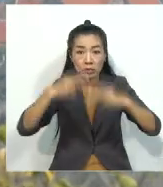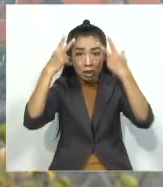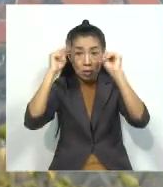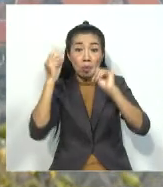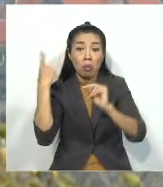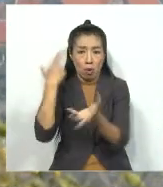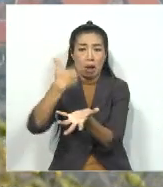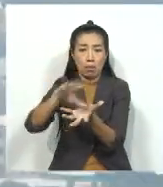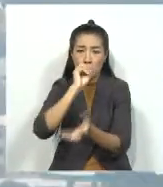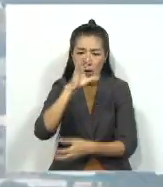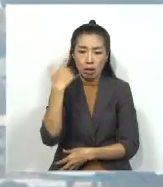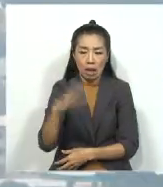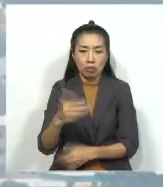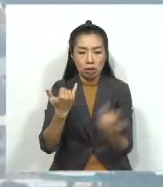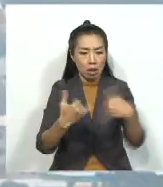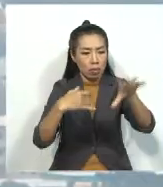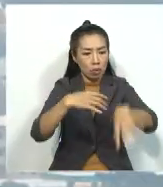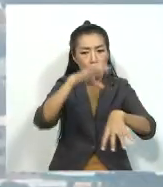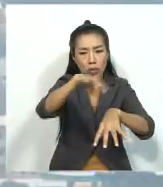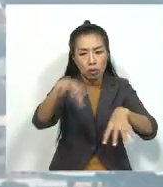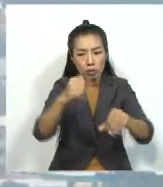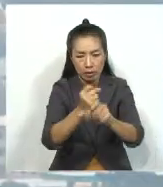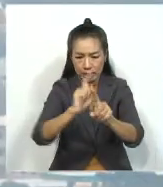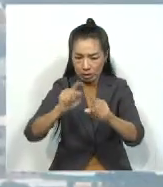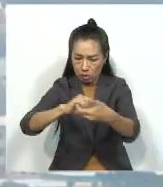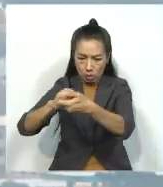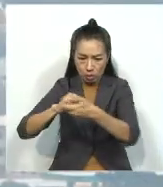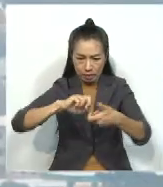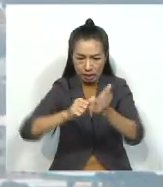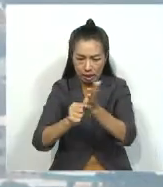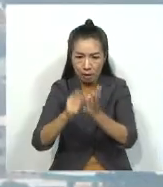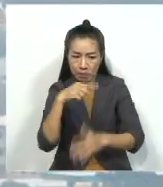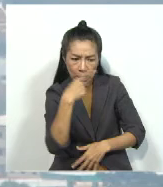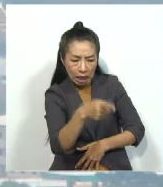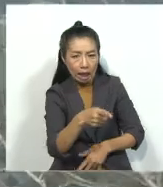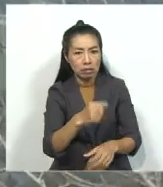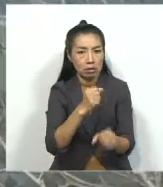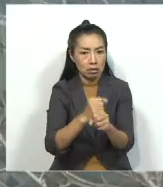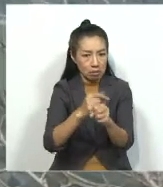มาตั้งแต่เมื่อวานนี้แล้วนะคะว่าทุกหน่วยงานเนี่ยต้องช่วยกันแก้ปัญหาใครที่เป็นคน